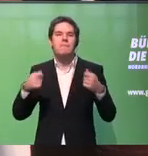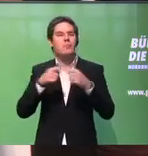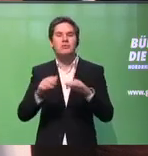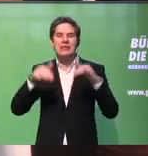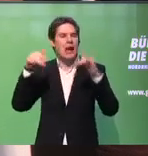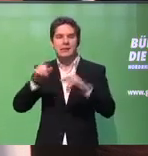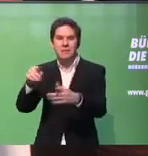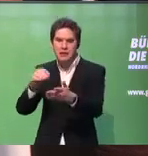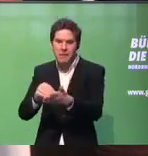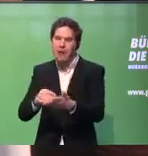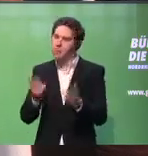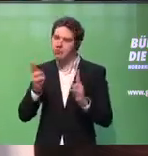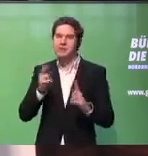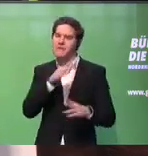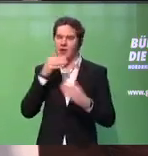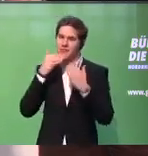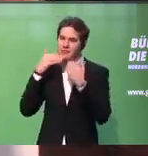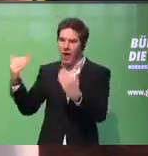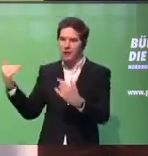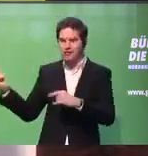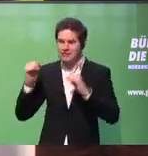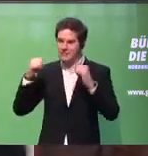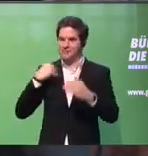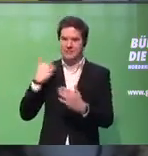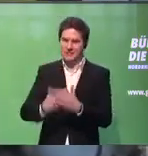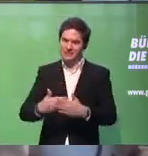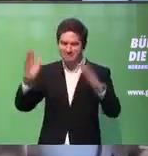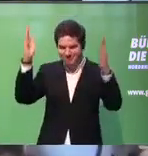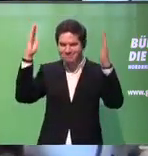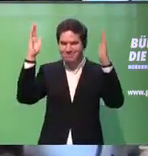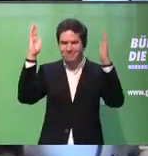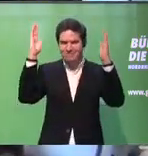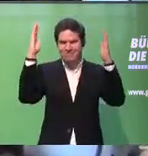Und danke auch dir ganz herzlich für dein tolles Engagement.